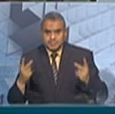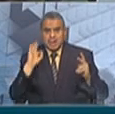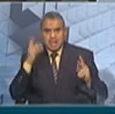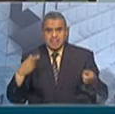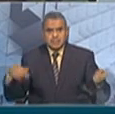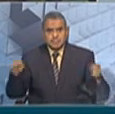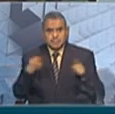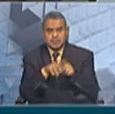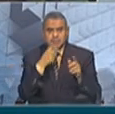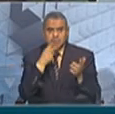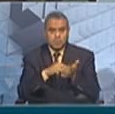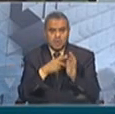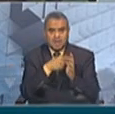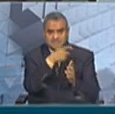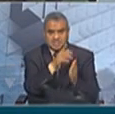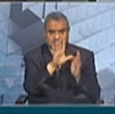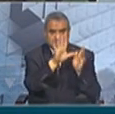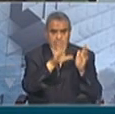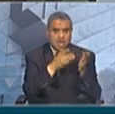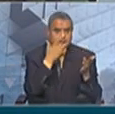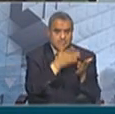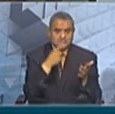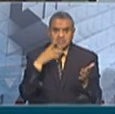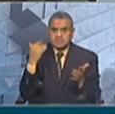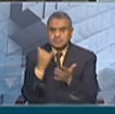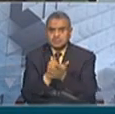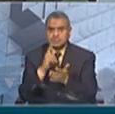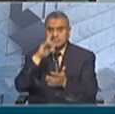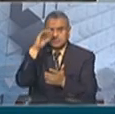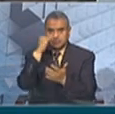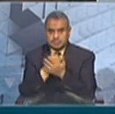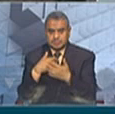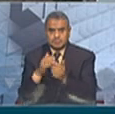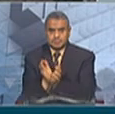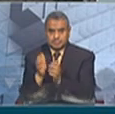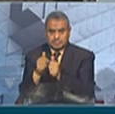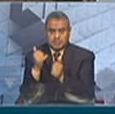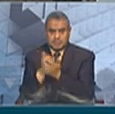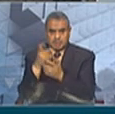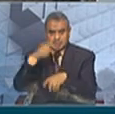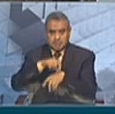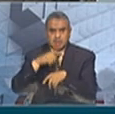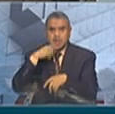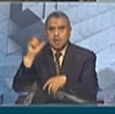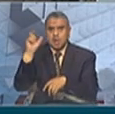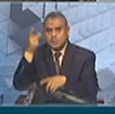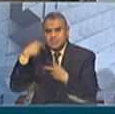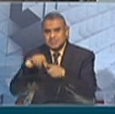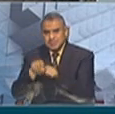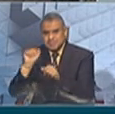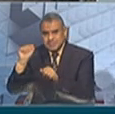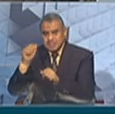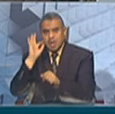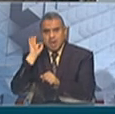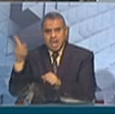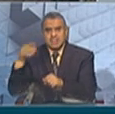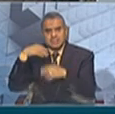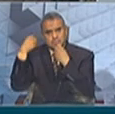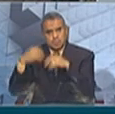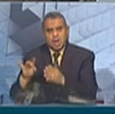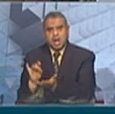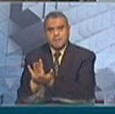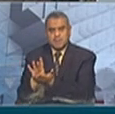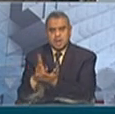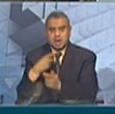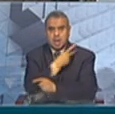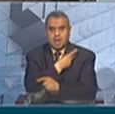يتمتع بأي شرعية ويترأسه أحد قادة جماعة الإخوان المسلمين. في المقابل حكومة